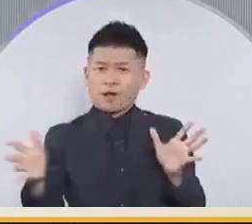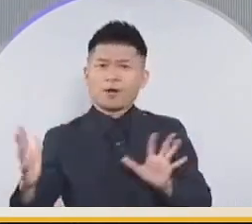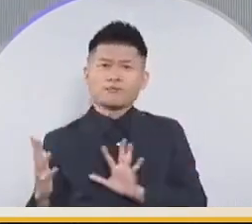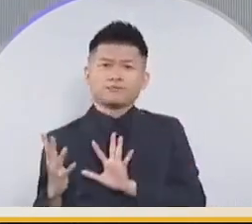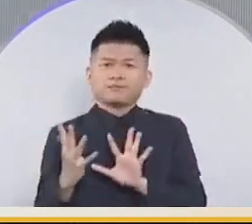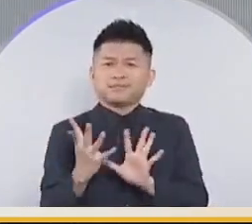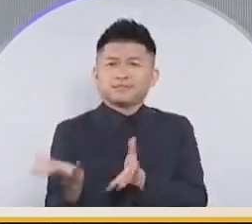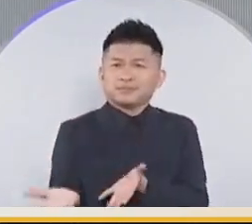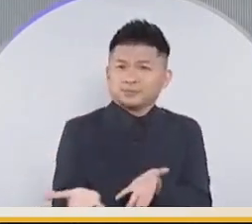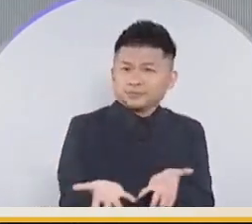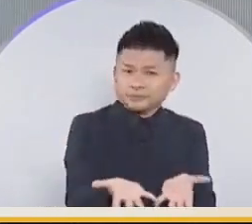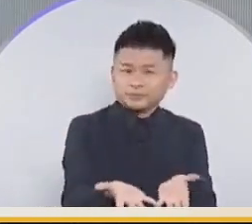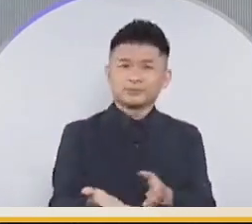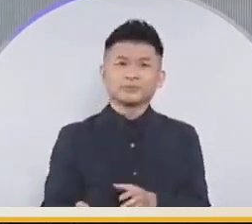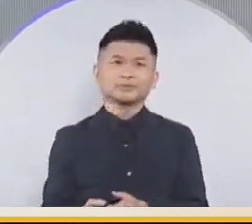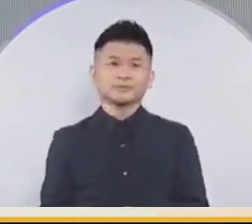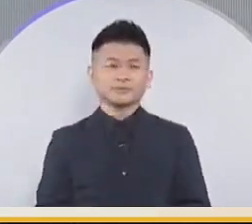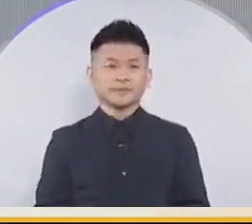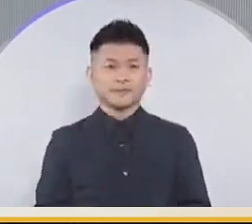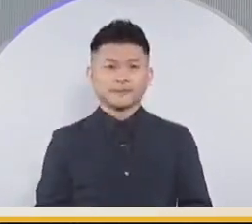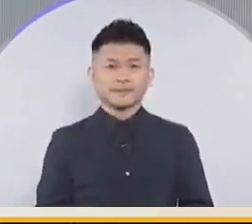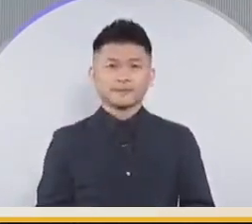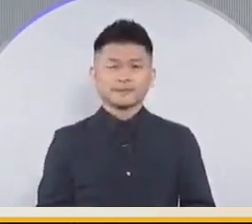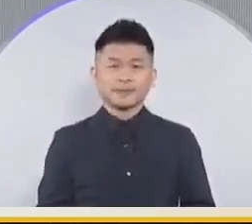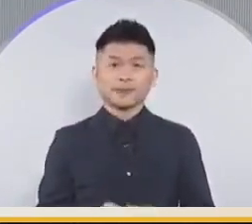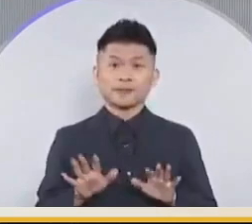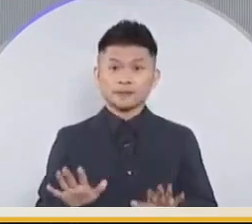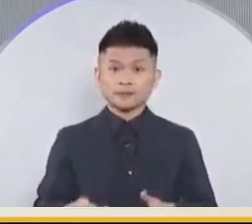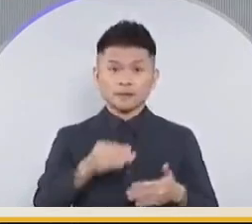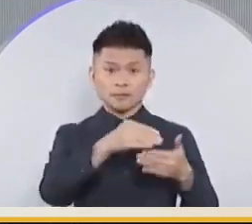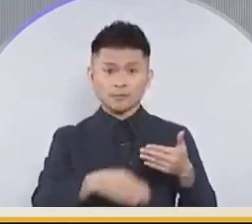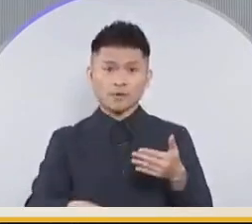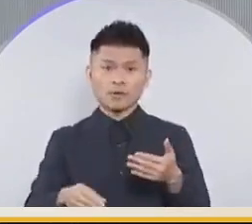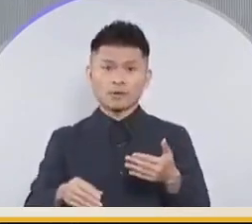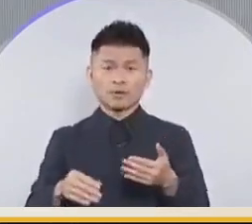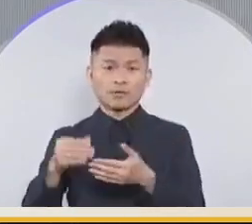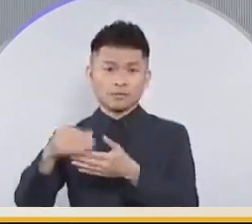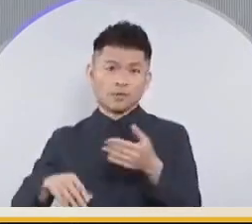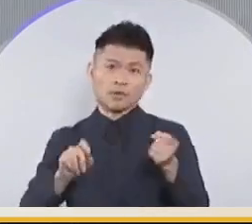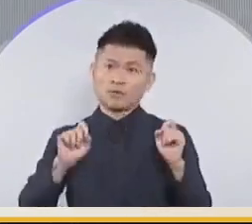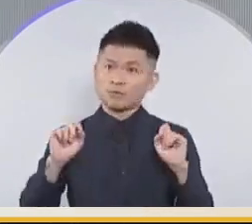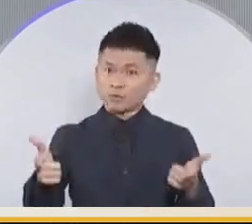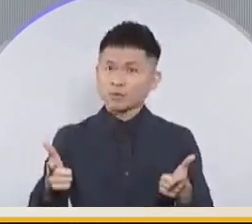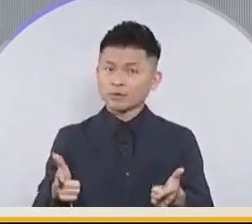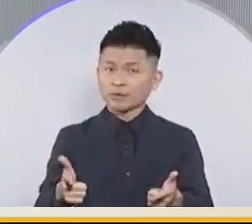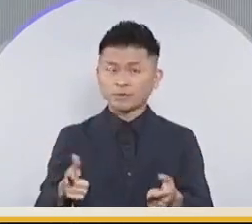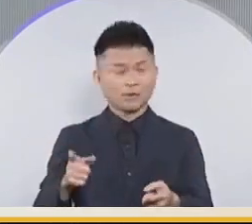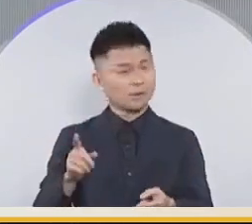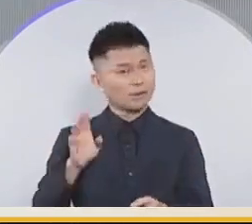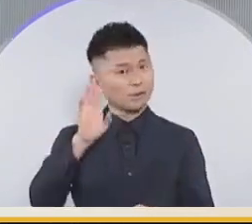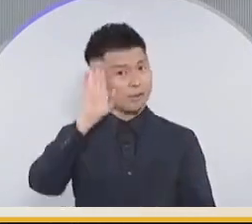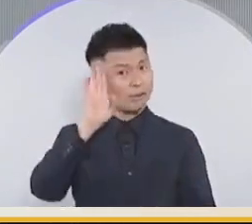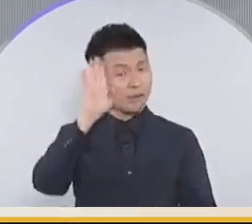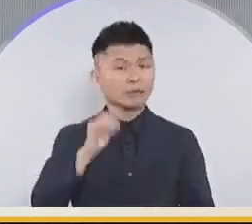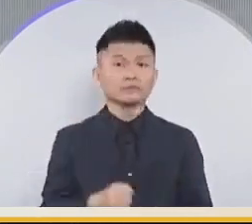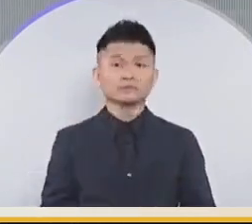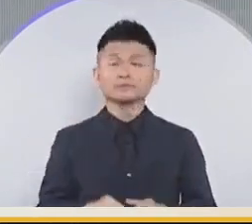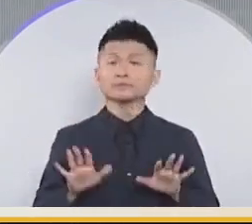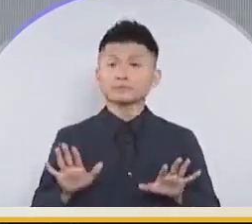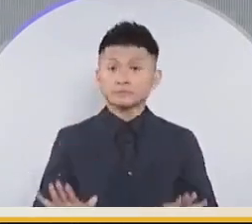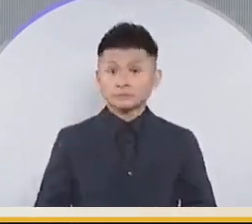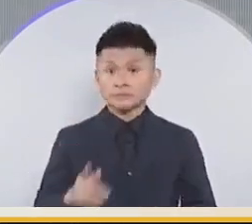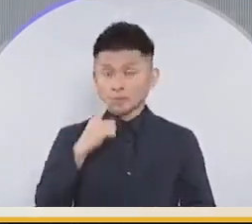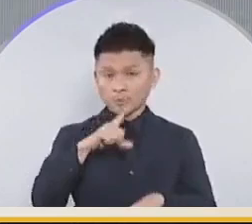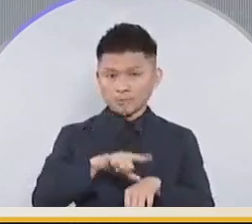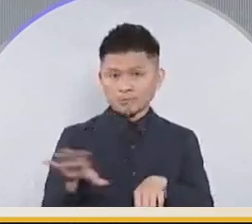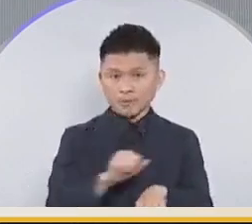送车去遐上，即马你这两套标准嘛？今日我特别